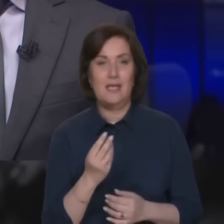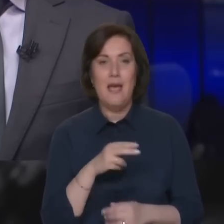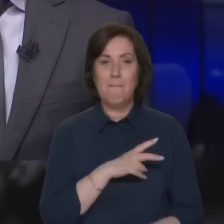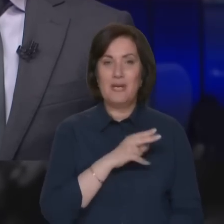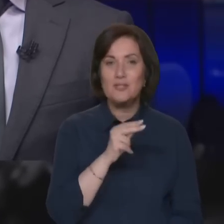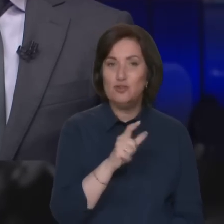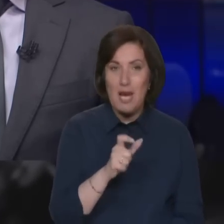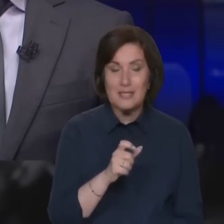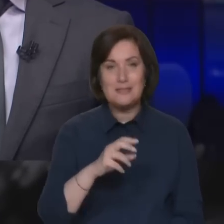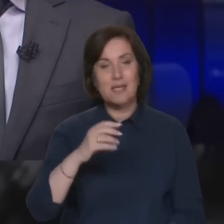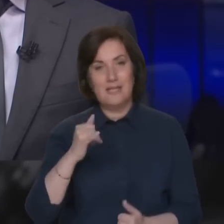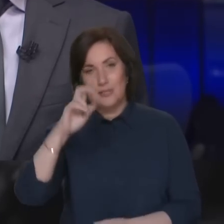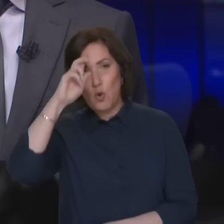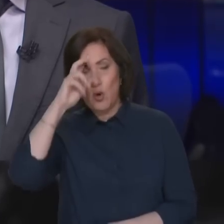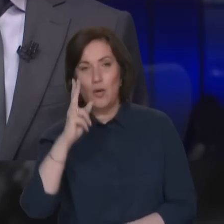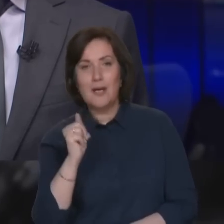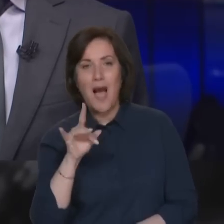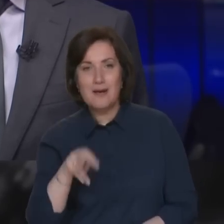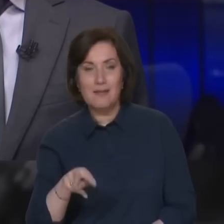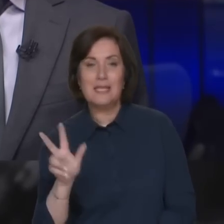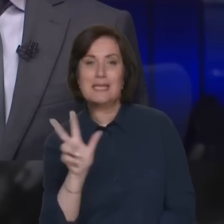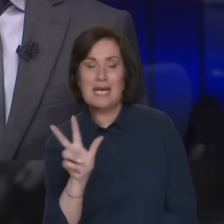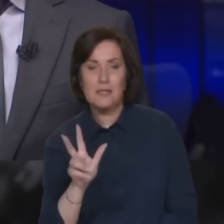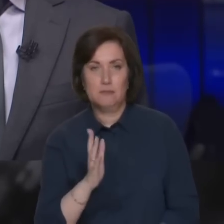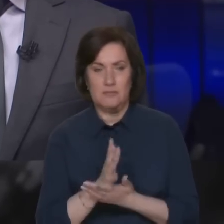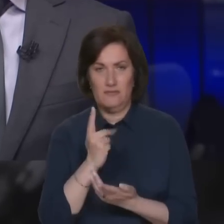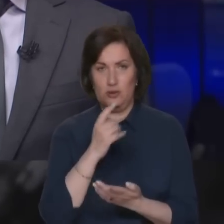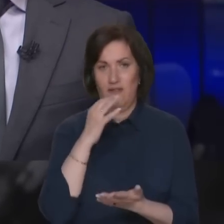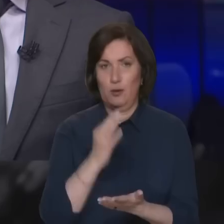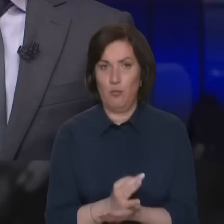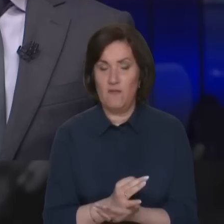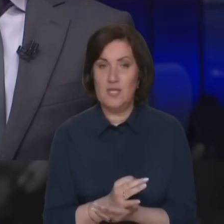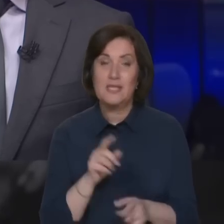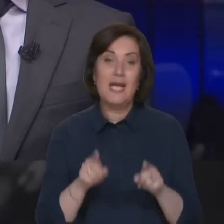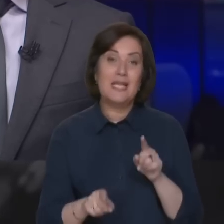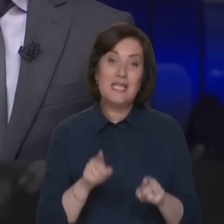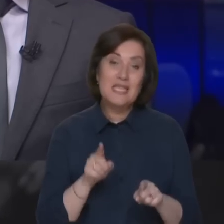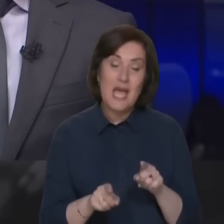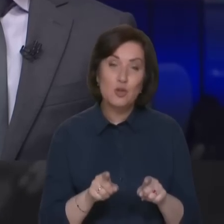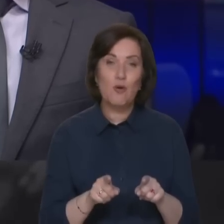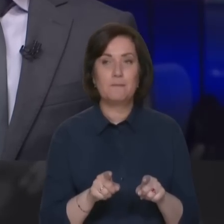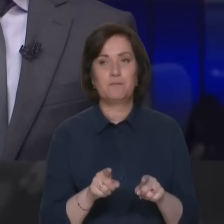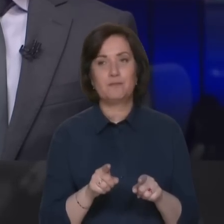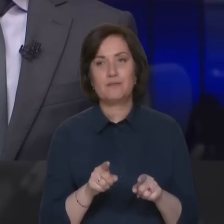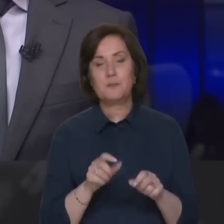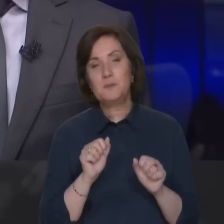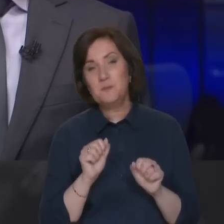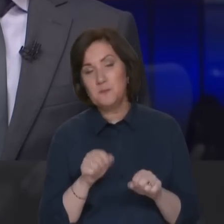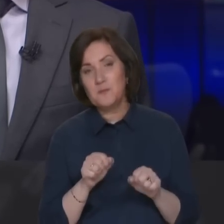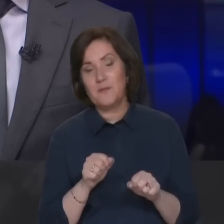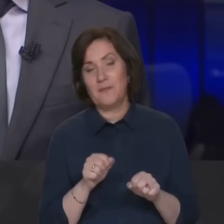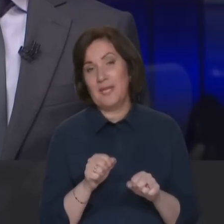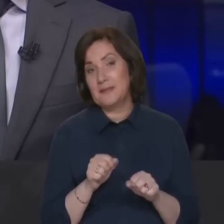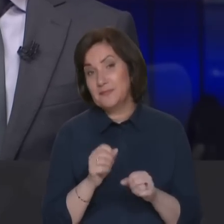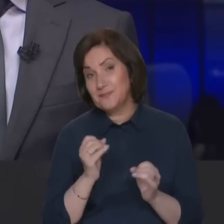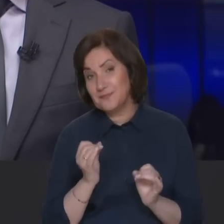III, ясна річ, що на ньому висить величезна відповідальність. І дехто, можливо, як ви слушно зауважили, дехто, можливо,